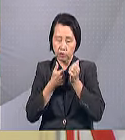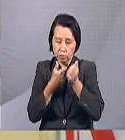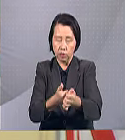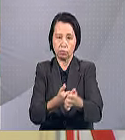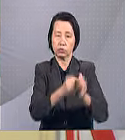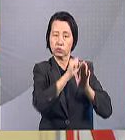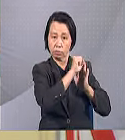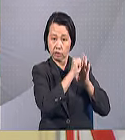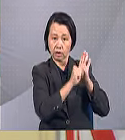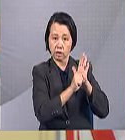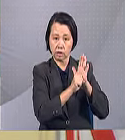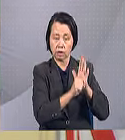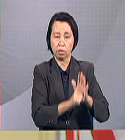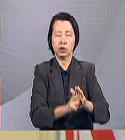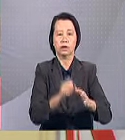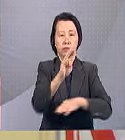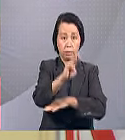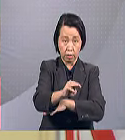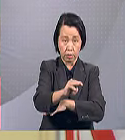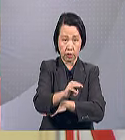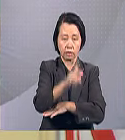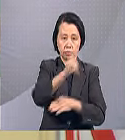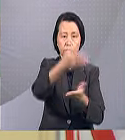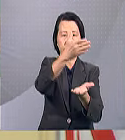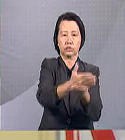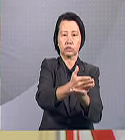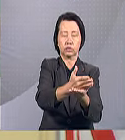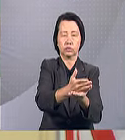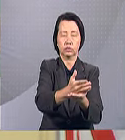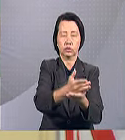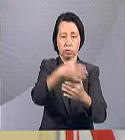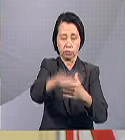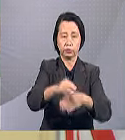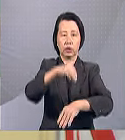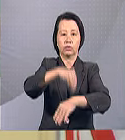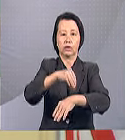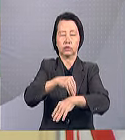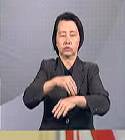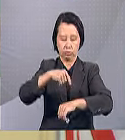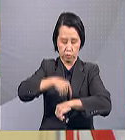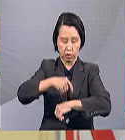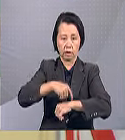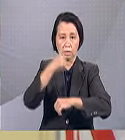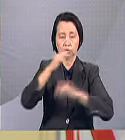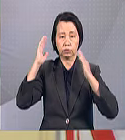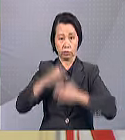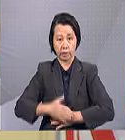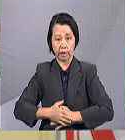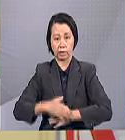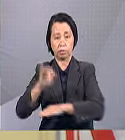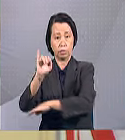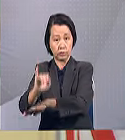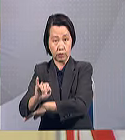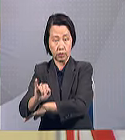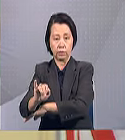beberapa syarat, iaitu kuliah maghrib hendaklah dihentikan sebaik sahaja waktu masuknya isyak.